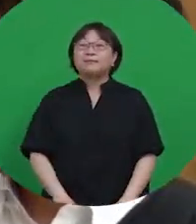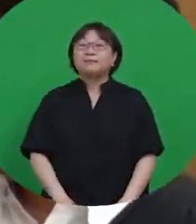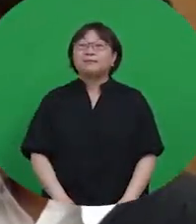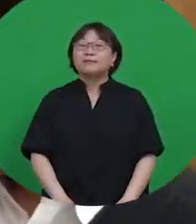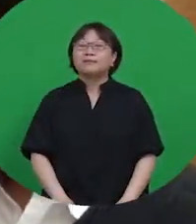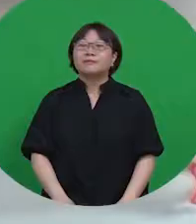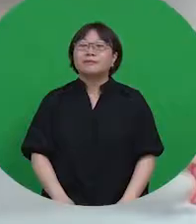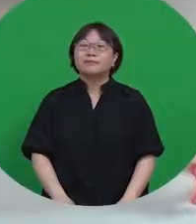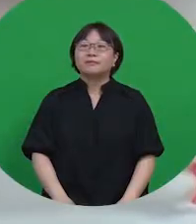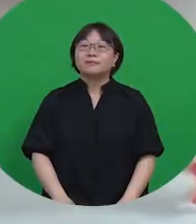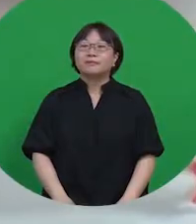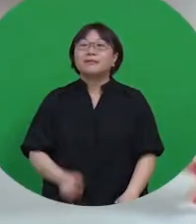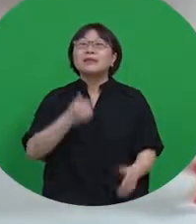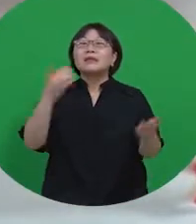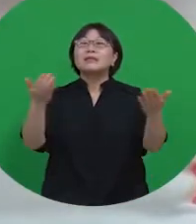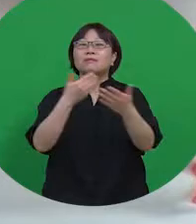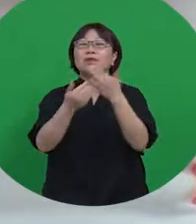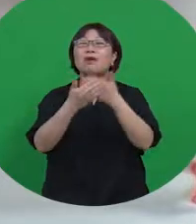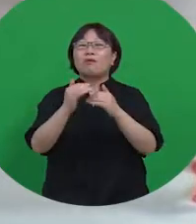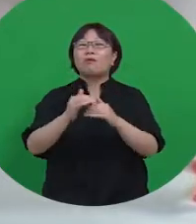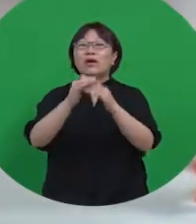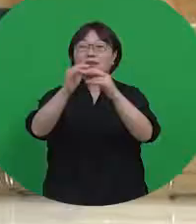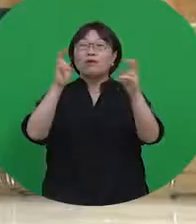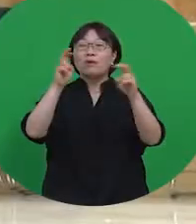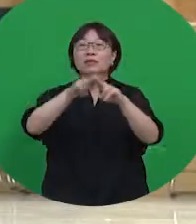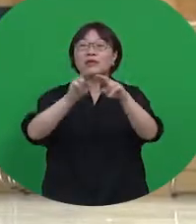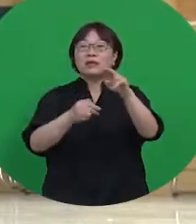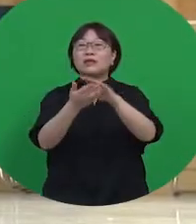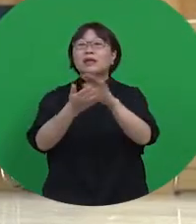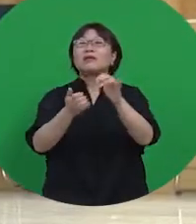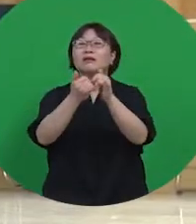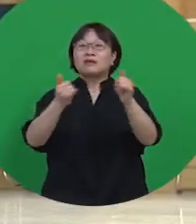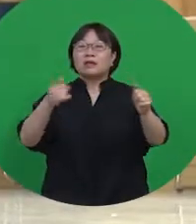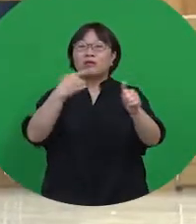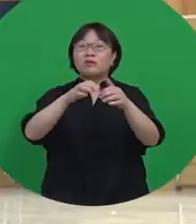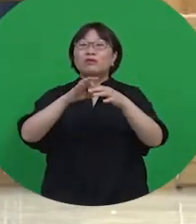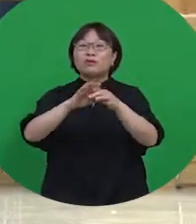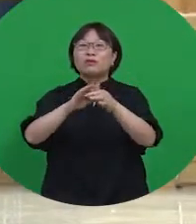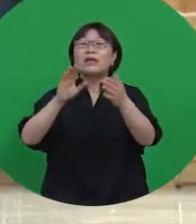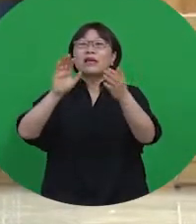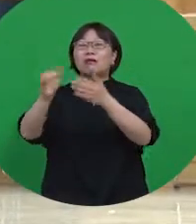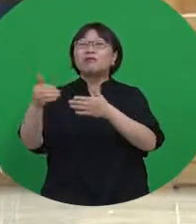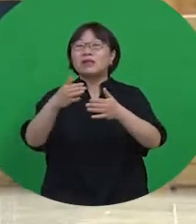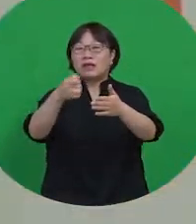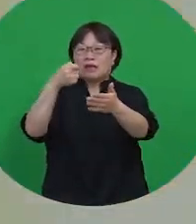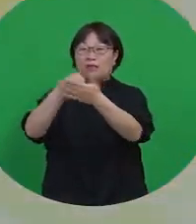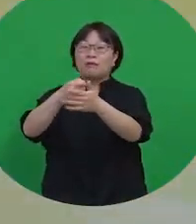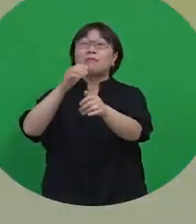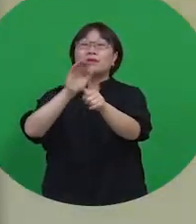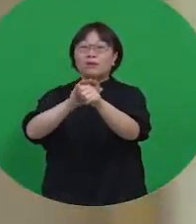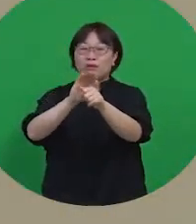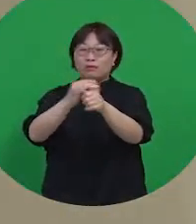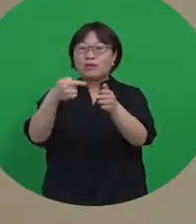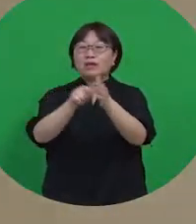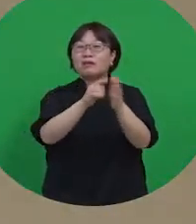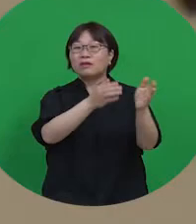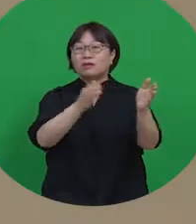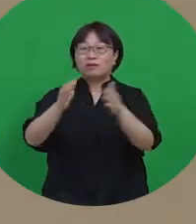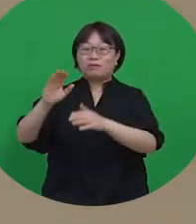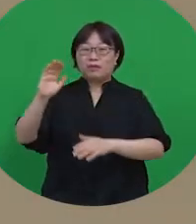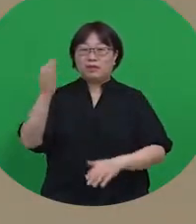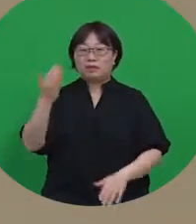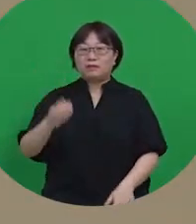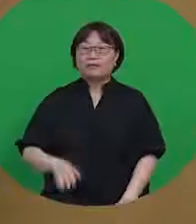이어졌습니다. 직업체험 과정은 퇴직 예정자에게 교육을 진행해 향후 진로 의사 결정에 도움을 주고자 열린